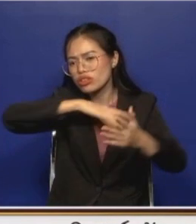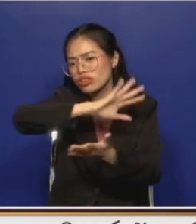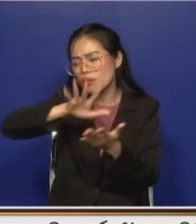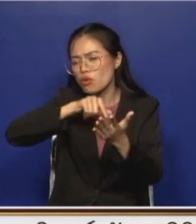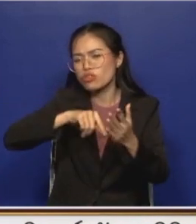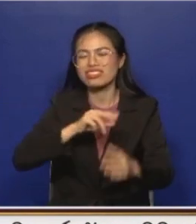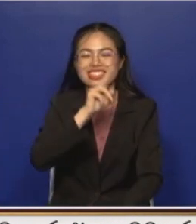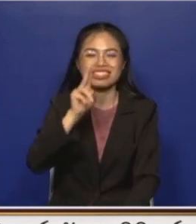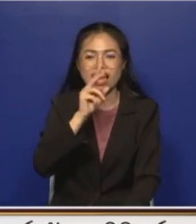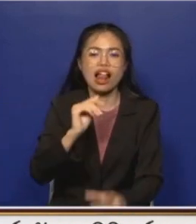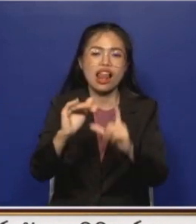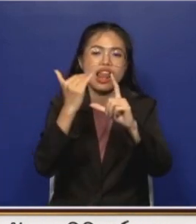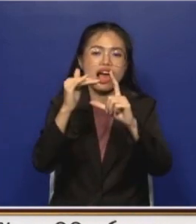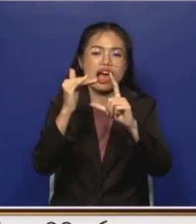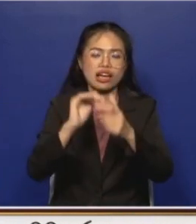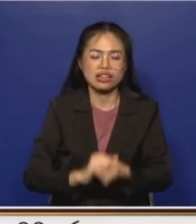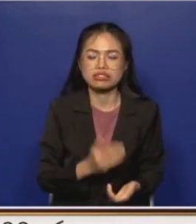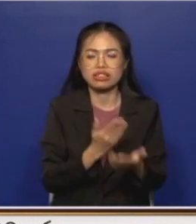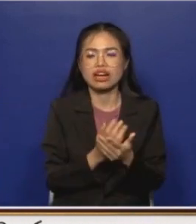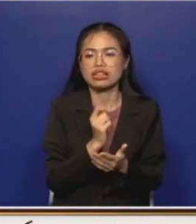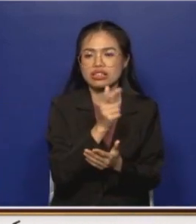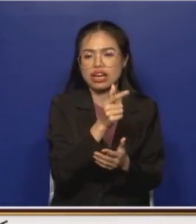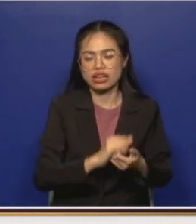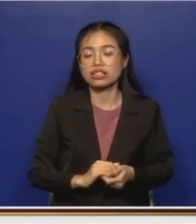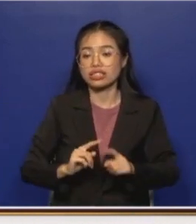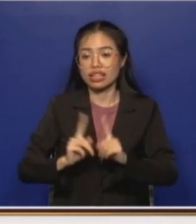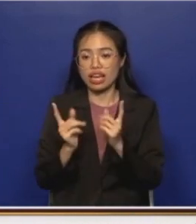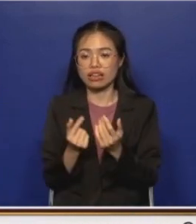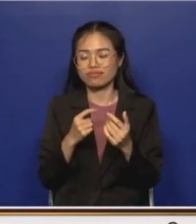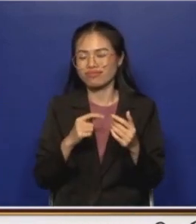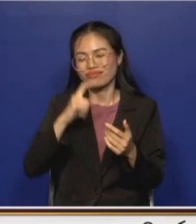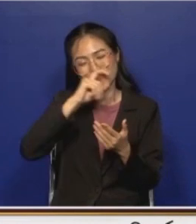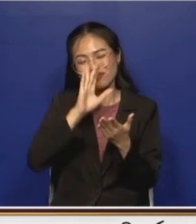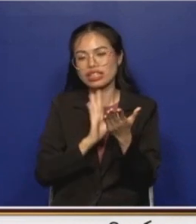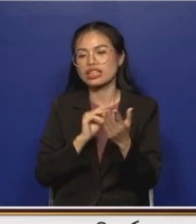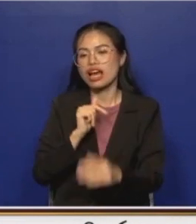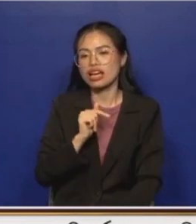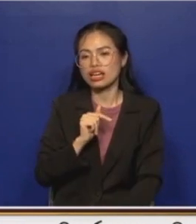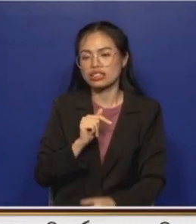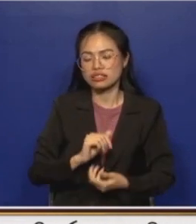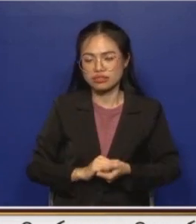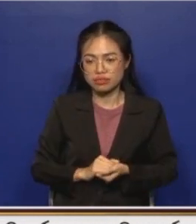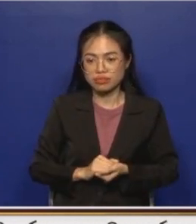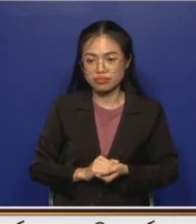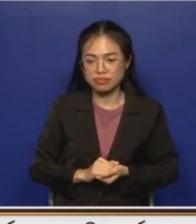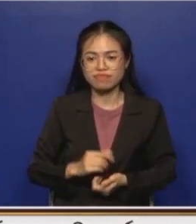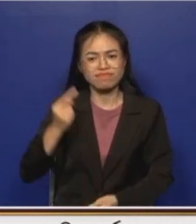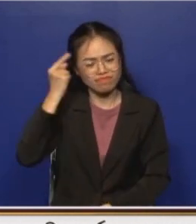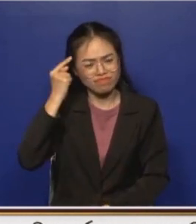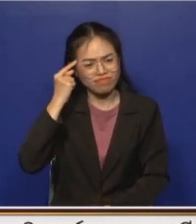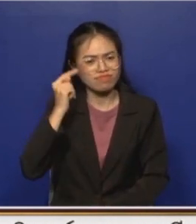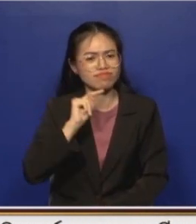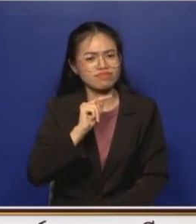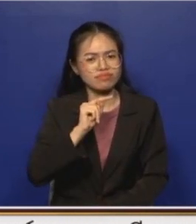ท่านว่ามันเริ่มตั้งแต่อะไรฮะชีวิตคนไทยกับความอยู่รอดเขาก็เชือดลมหายใจเขาไปแล้วฮะแต่ท่านกลับ